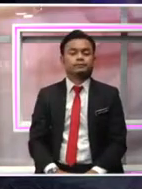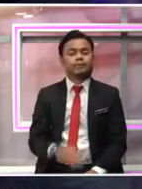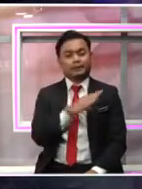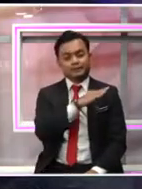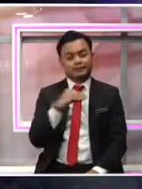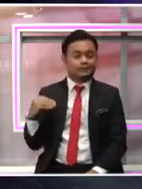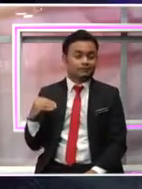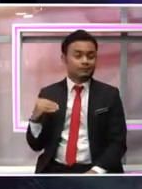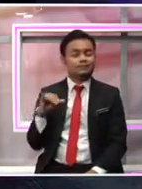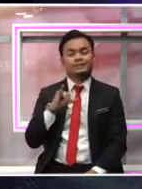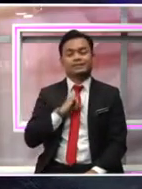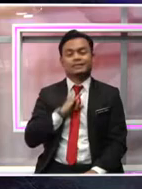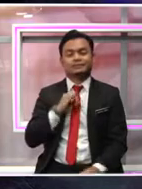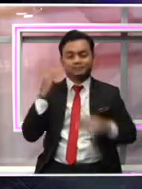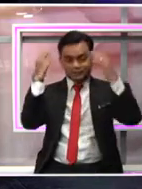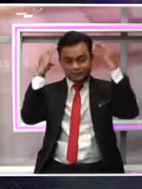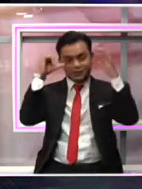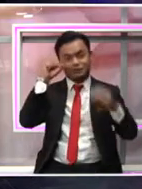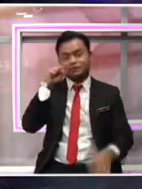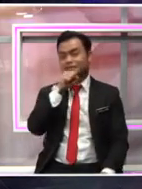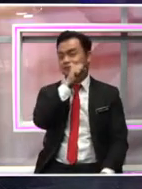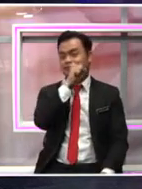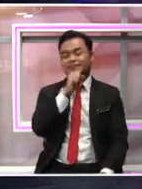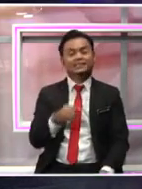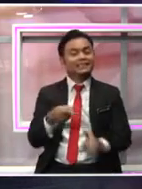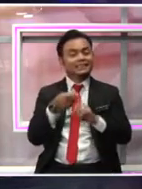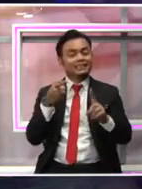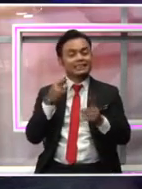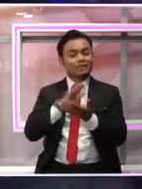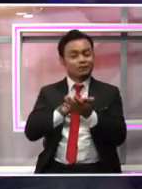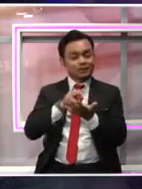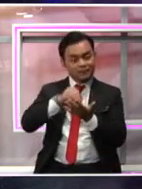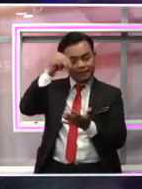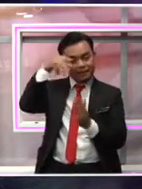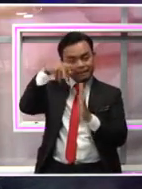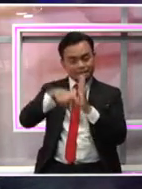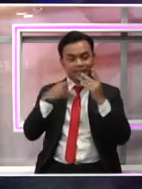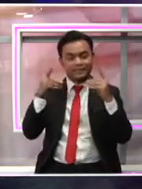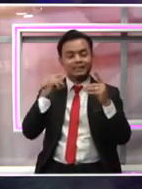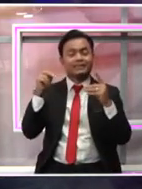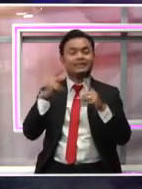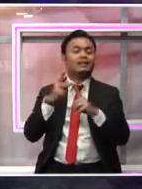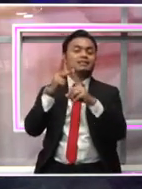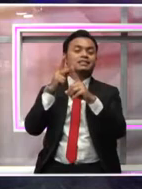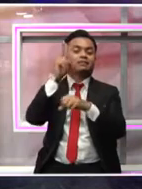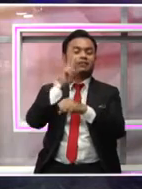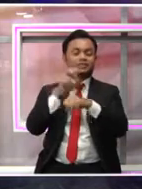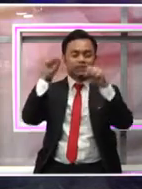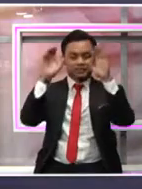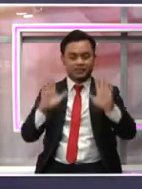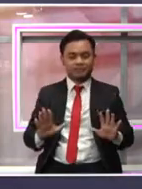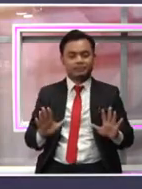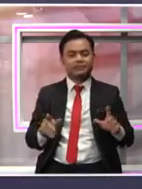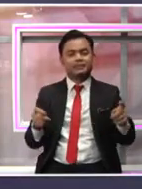dibantu dengan jurubahasa kita Pada hari ini cg1 AURI dari sekolah menengah pendidikan khas Indonesia alam selalu Terima kasih